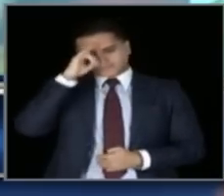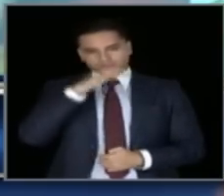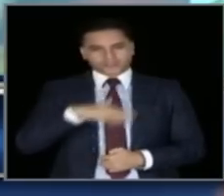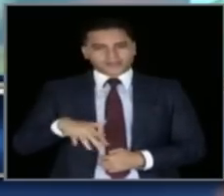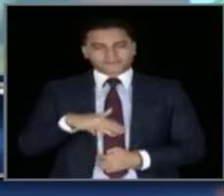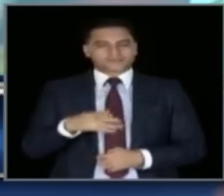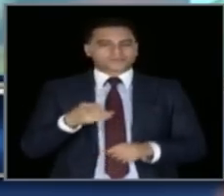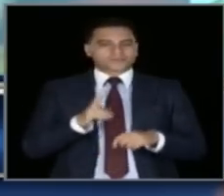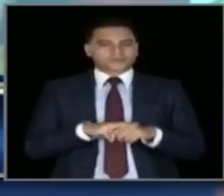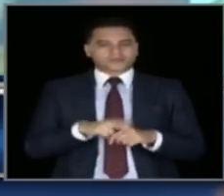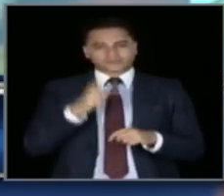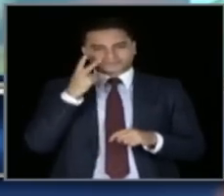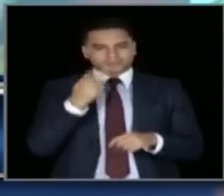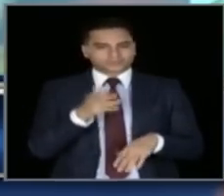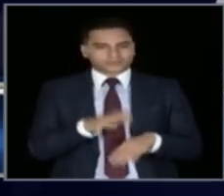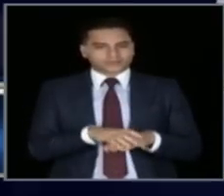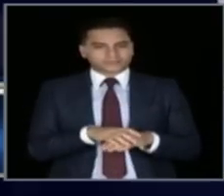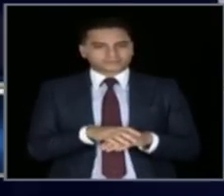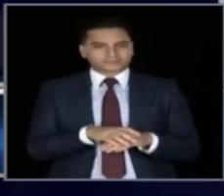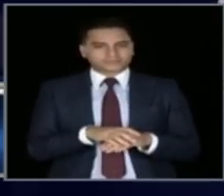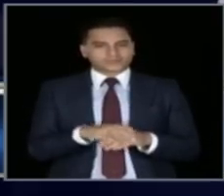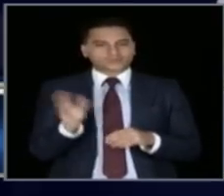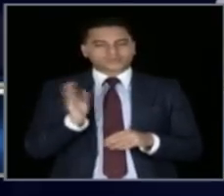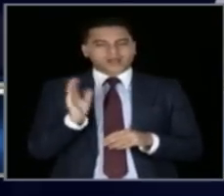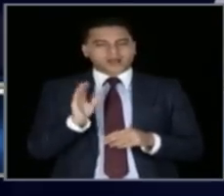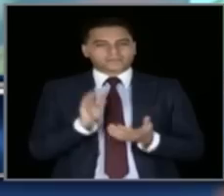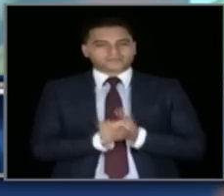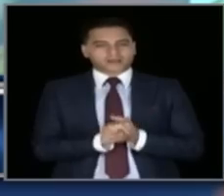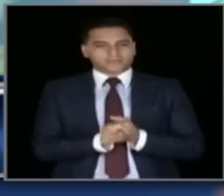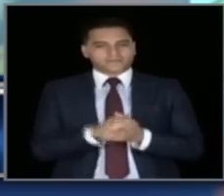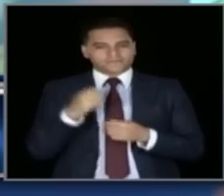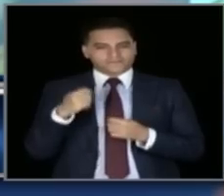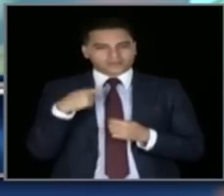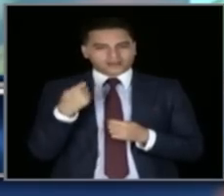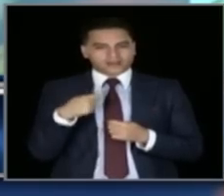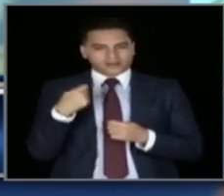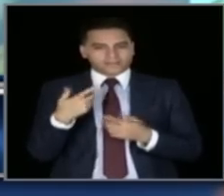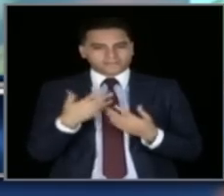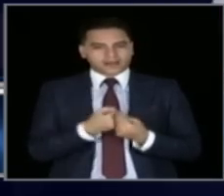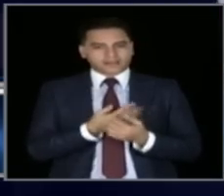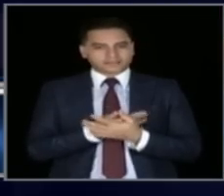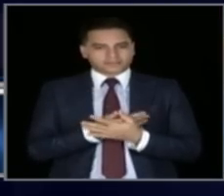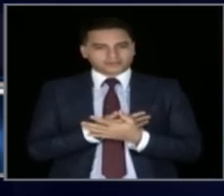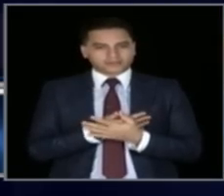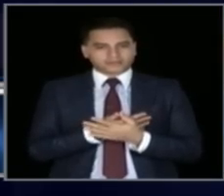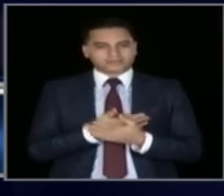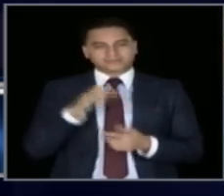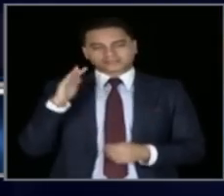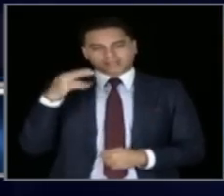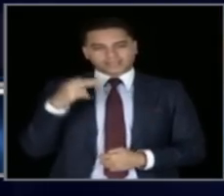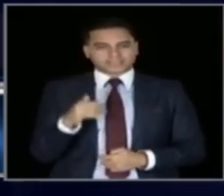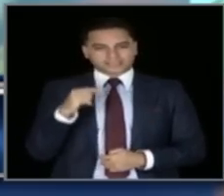المشاغبين واتفرجت عليه برضو. وسلام يا صاحبي، فيلم الكاري. وسلام يا صاحبي، فيلم سلام يا صاحبي مع عادل امام. سعيد صالح